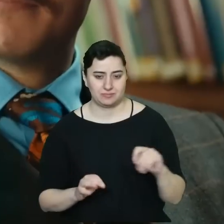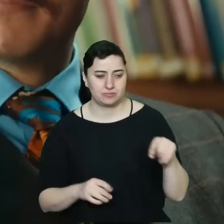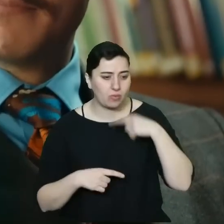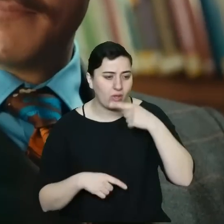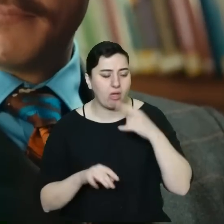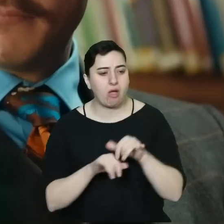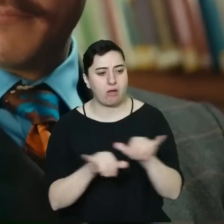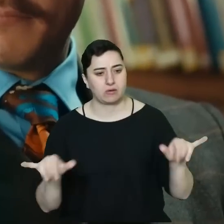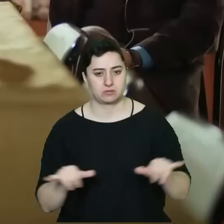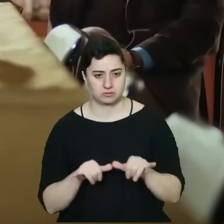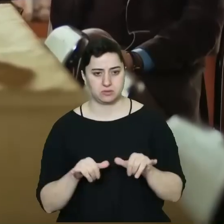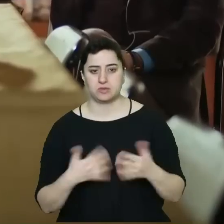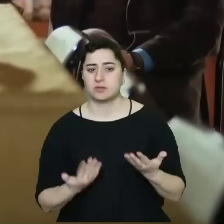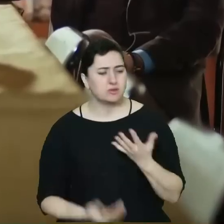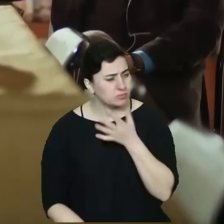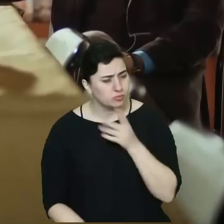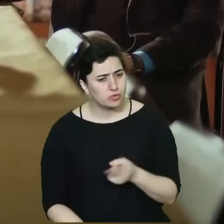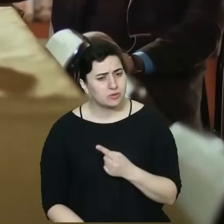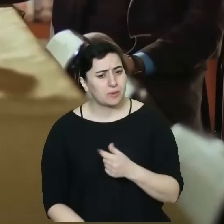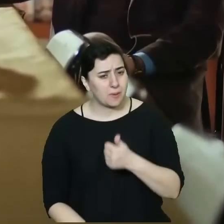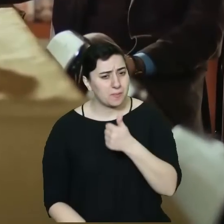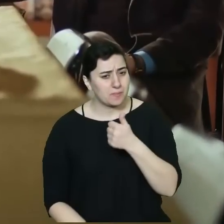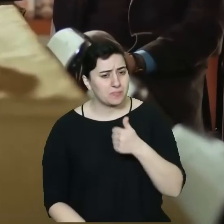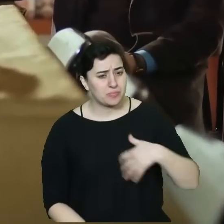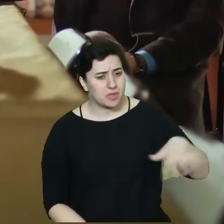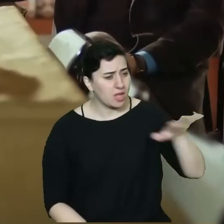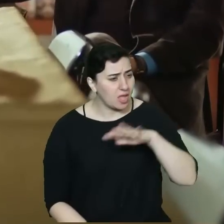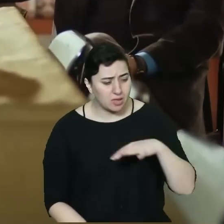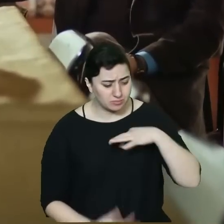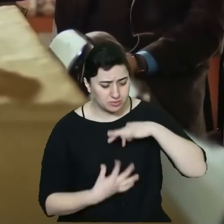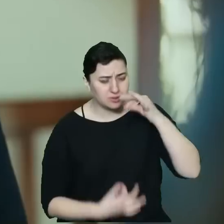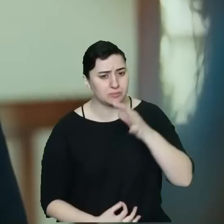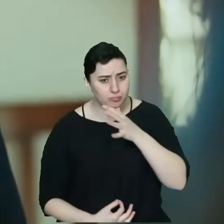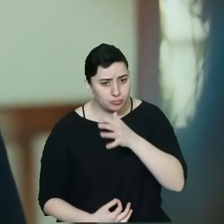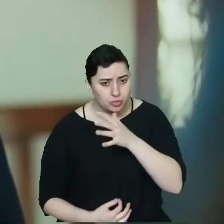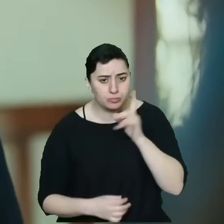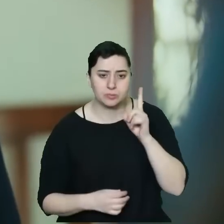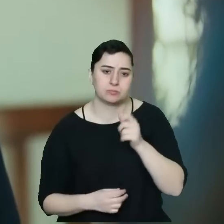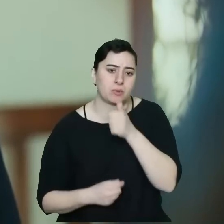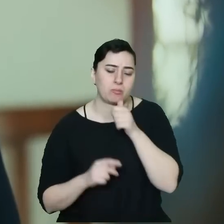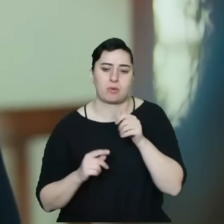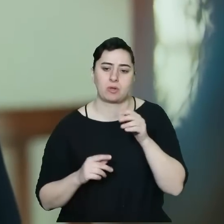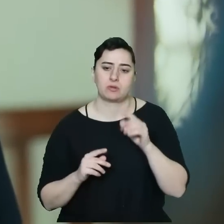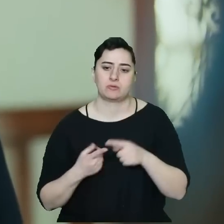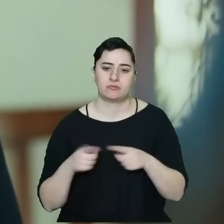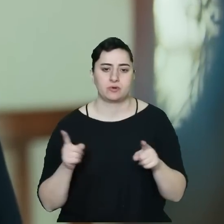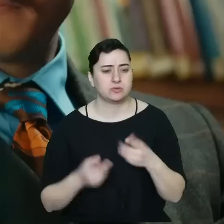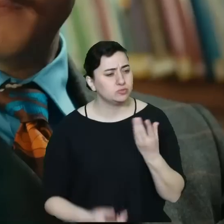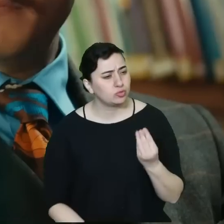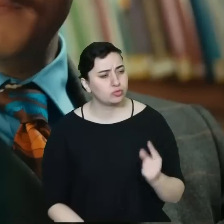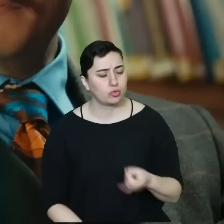duruyorlar. İşin garip tarafı ne biliyor musun? Babama varıncaya kadar her altın biliyorlar. Sence de çok garip değil mi